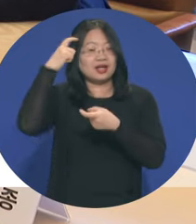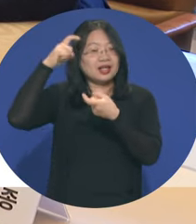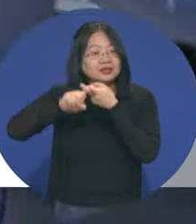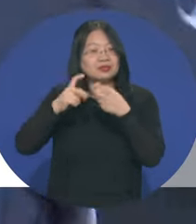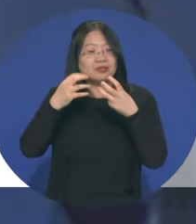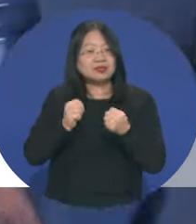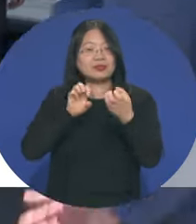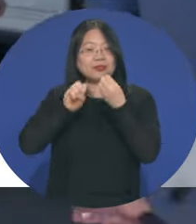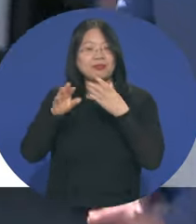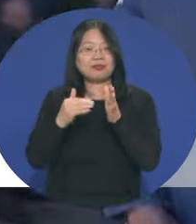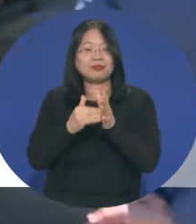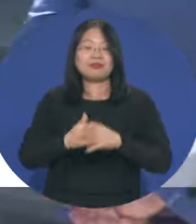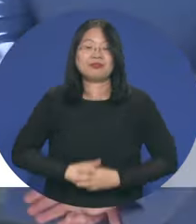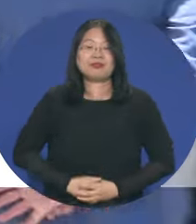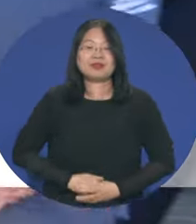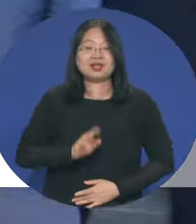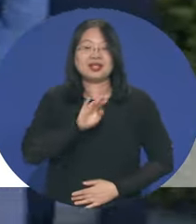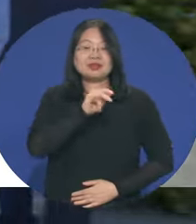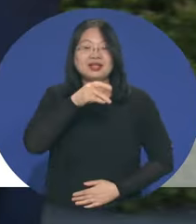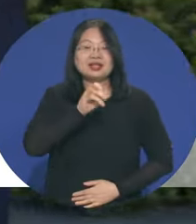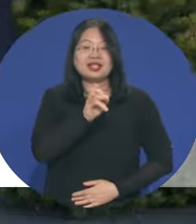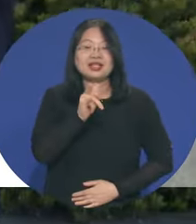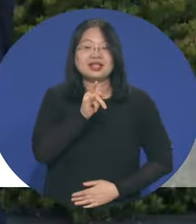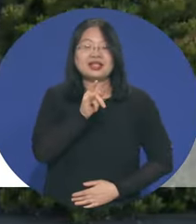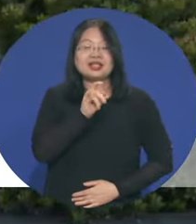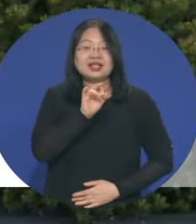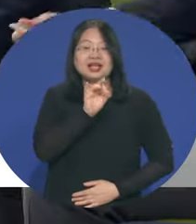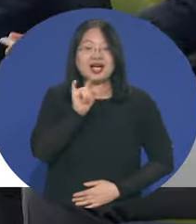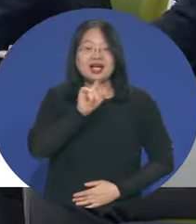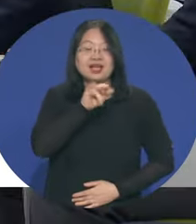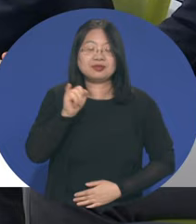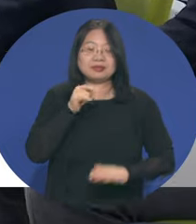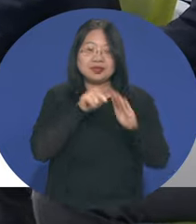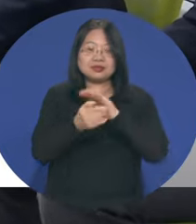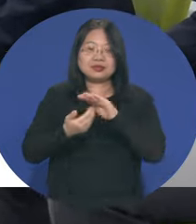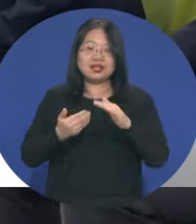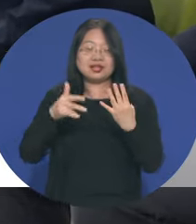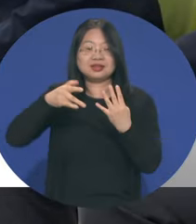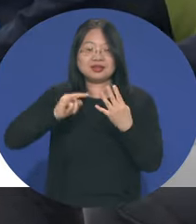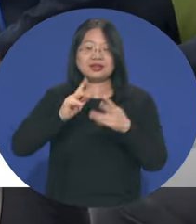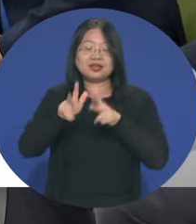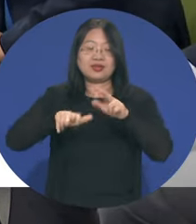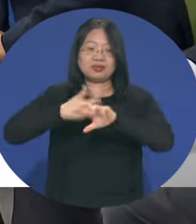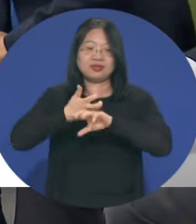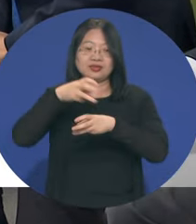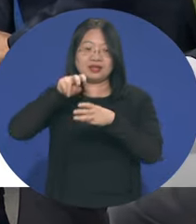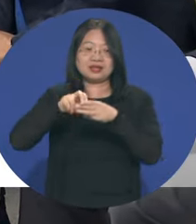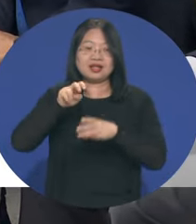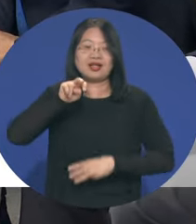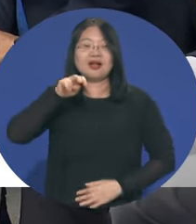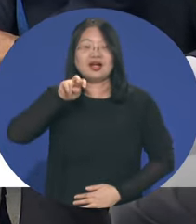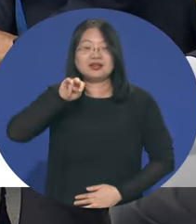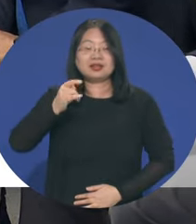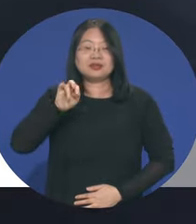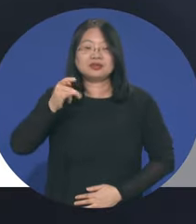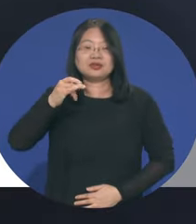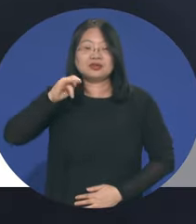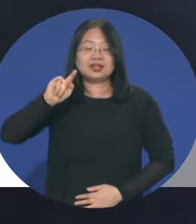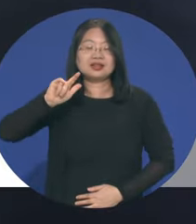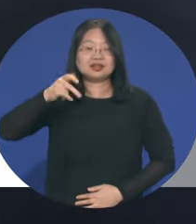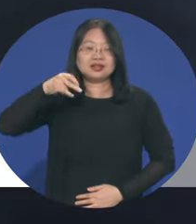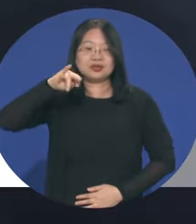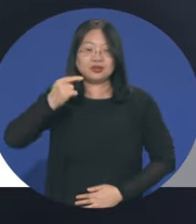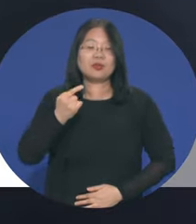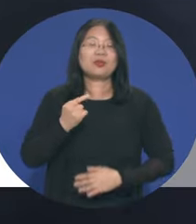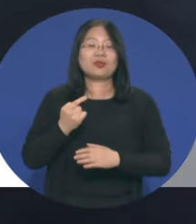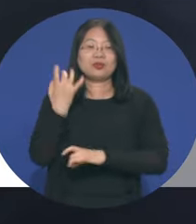화답했습니다. BGAI 방문에 앞서 김 지사는 4차 산업혁명센터 샌프란시스코 본부를 찾아